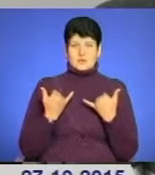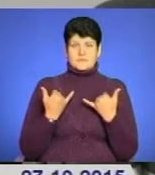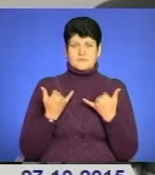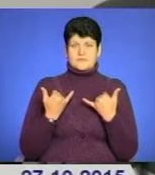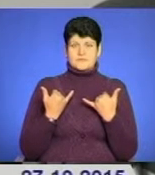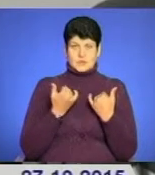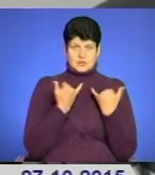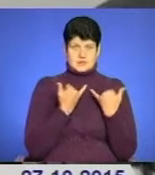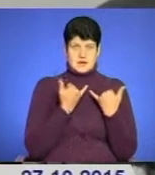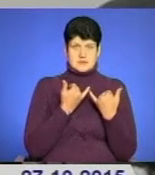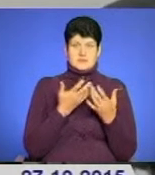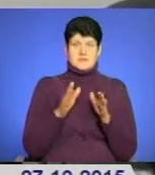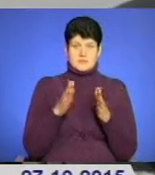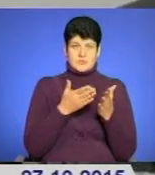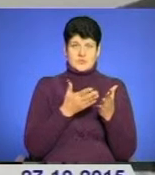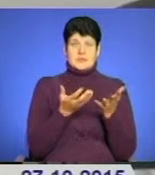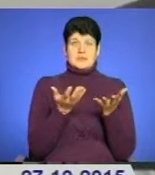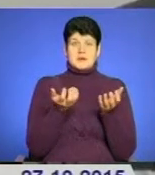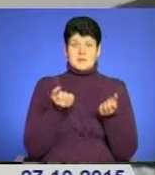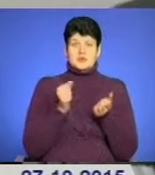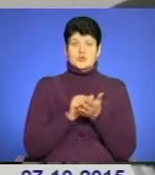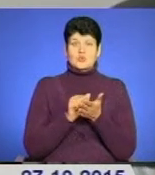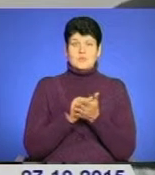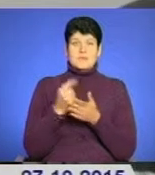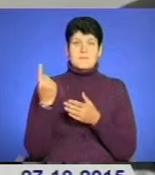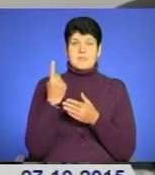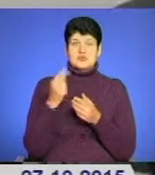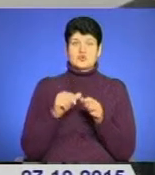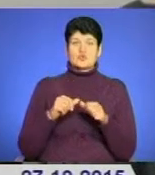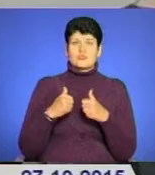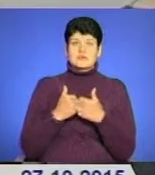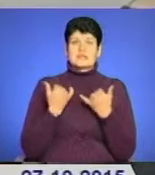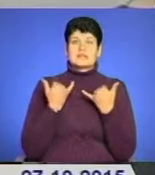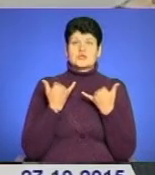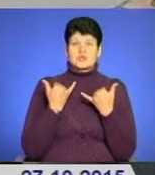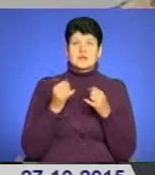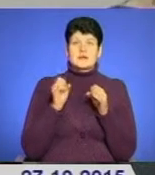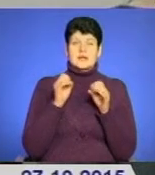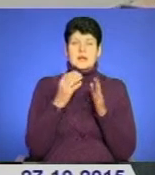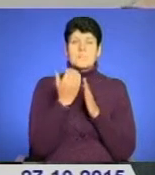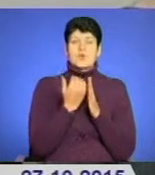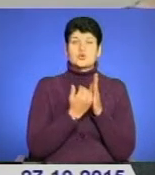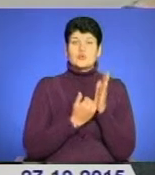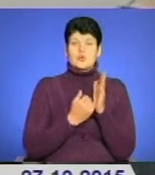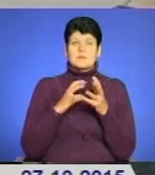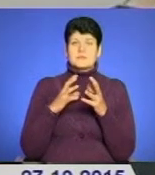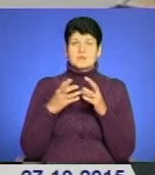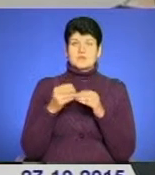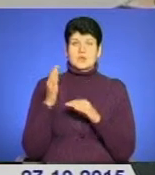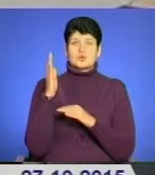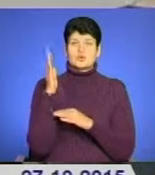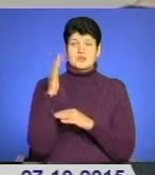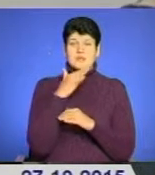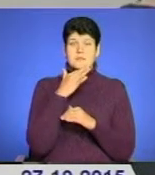от зараз на даний момент, іде прийом документів першої комісії, яка на сьогодні подала протоколи про підсумки голосування